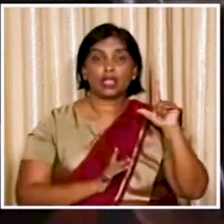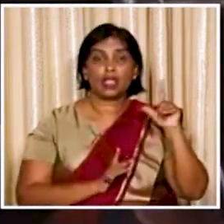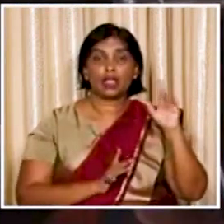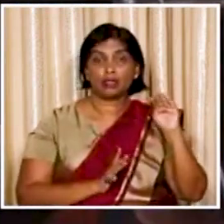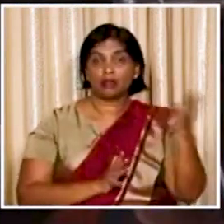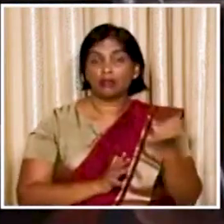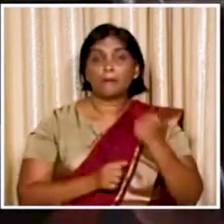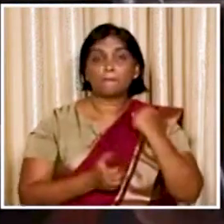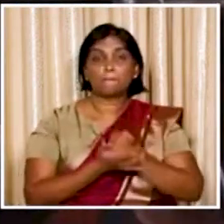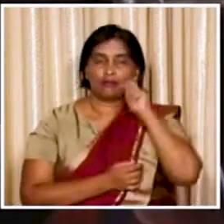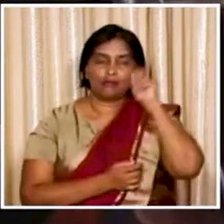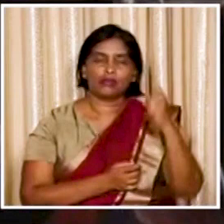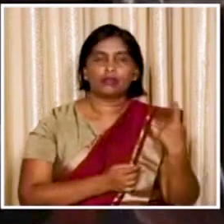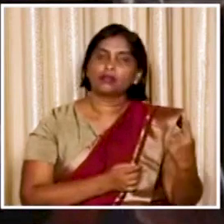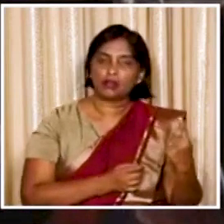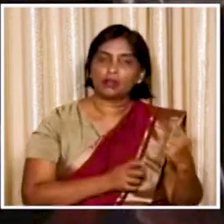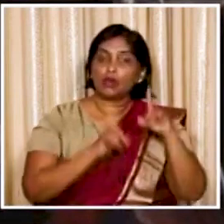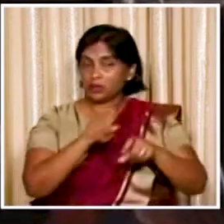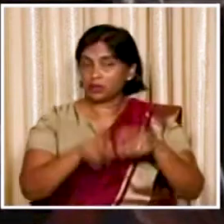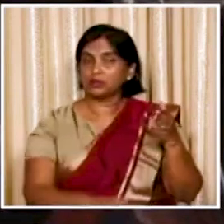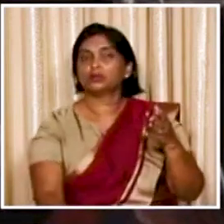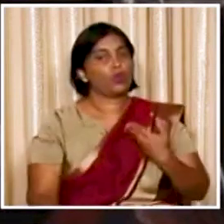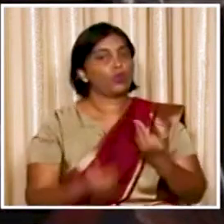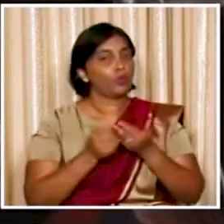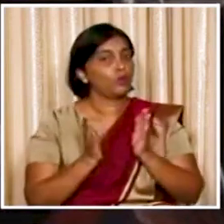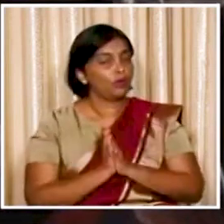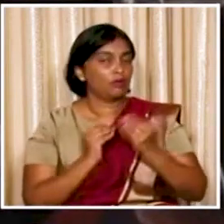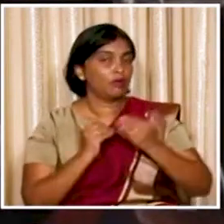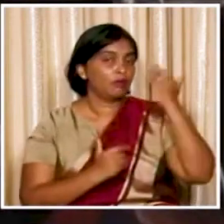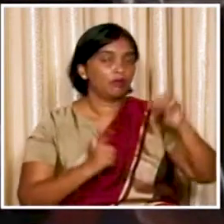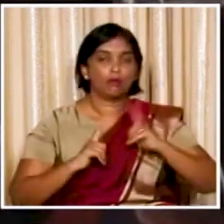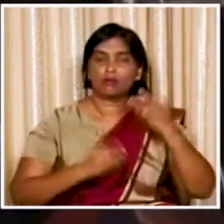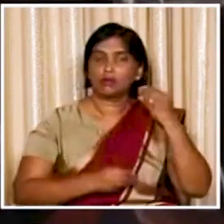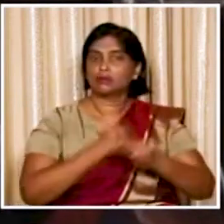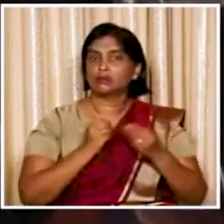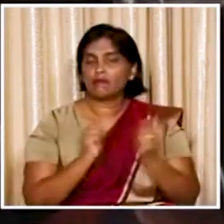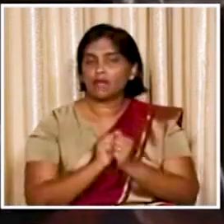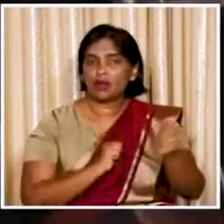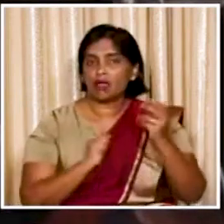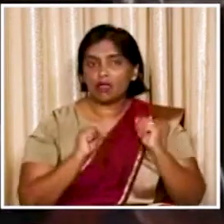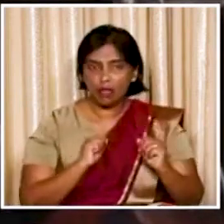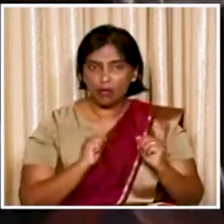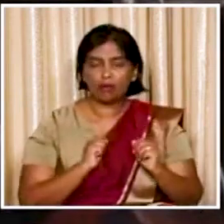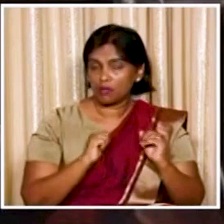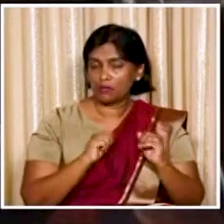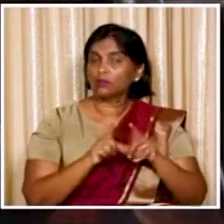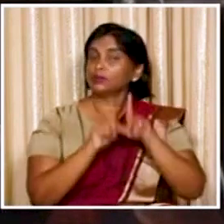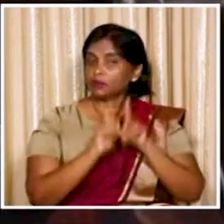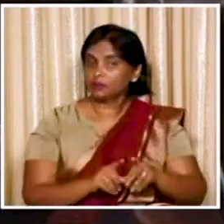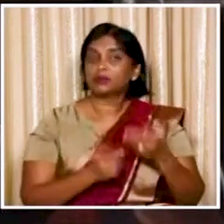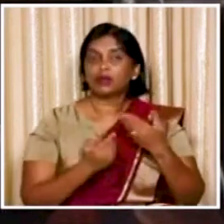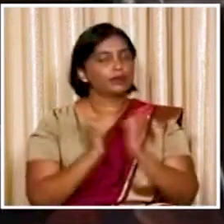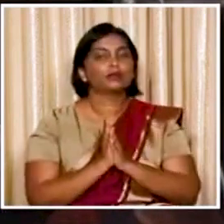කරනවා. මේ කියන එක මම කියන්නේ. එතකොට මේ ව්‍යාපාරිකයෝ තමන්ගේ අනාගත ව්‍යාපාර කටයුතු කරන්නේ කොහොමද? මේවට කවුද දෙන්නේ විසඳුම? අපි